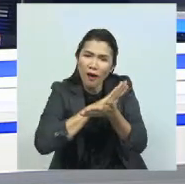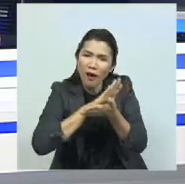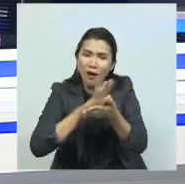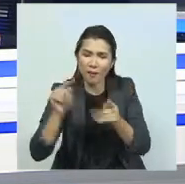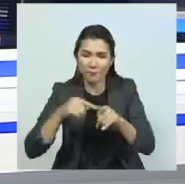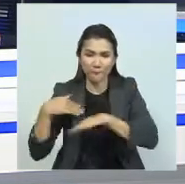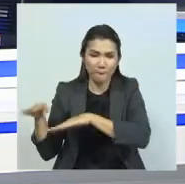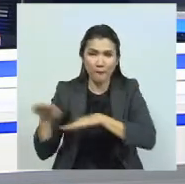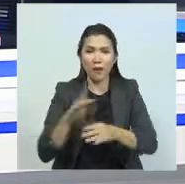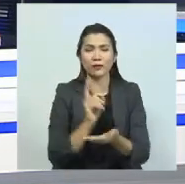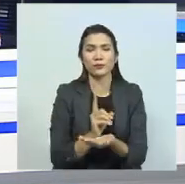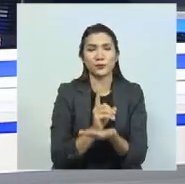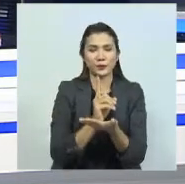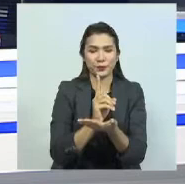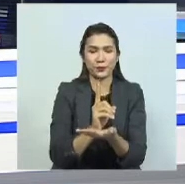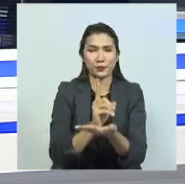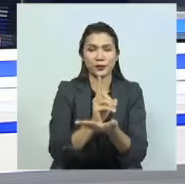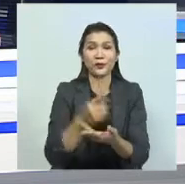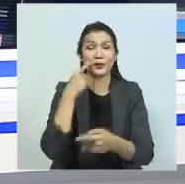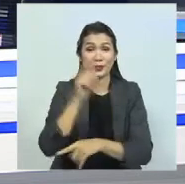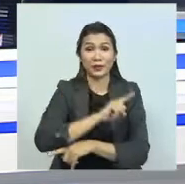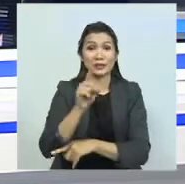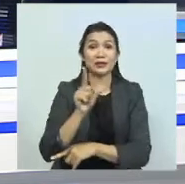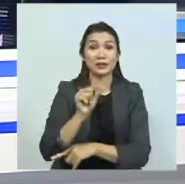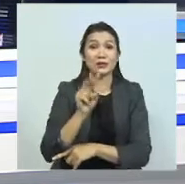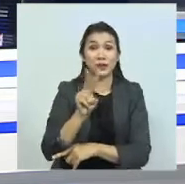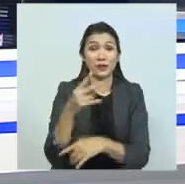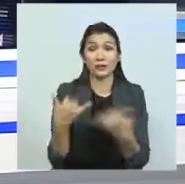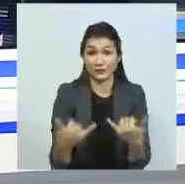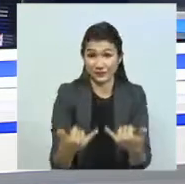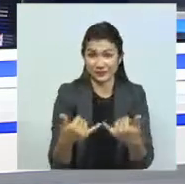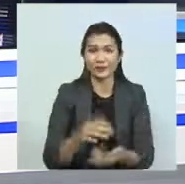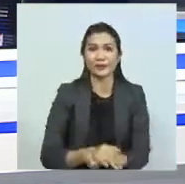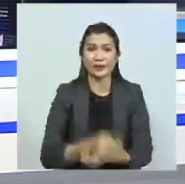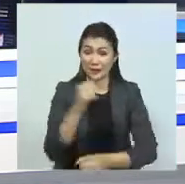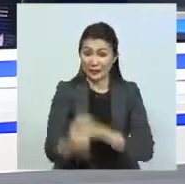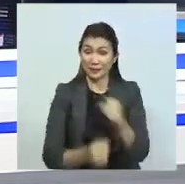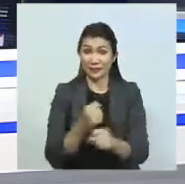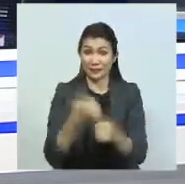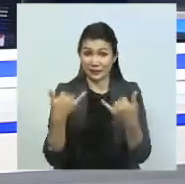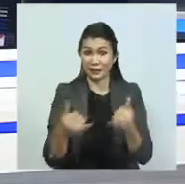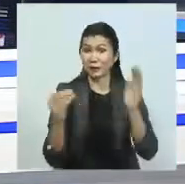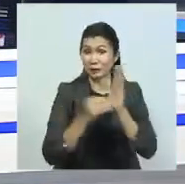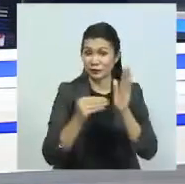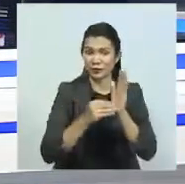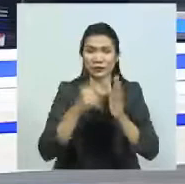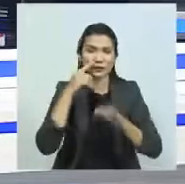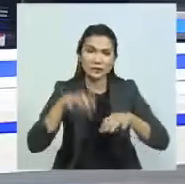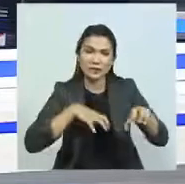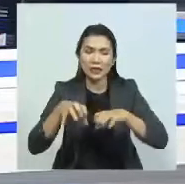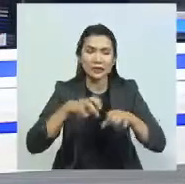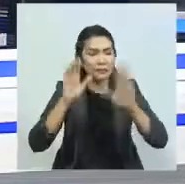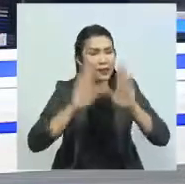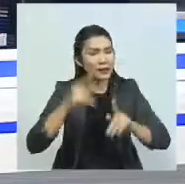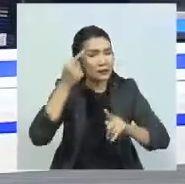รียมรับเทศกาลลอยกระทงที่จะจัดขึ้นในวันที่22พฤศจิกายนนี้นะคะซึ่งปีนี้กรุงเทพมหานครจะจัดขึ้นภายใต้แนว